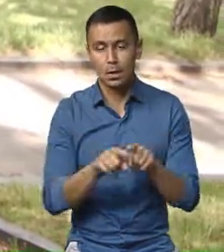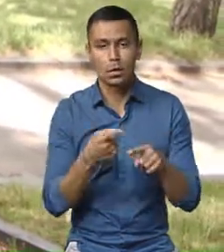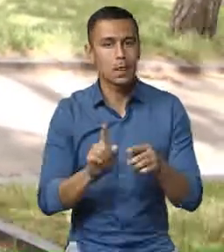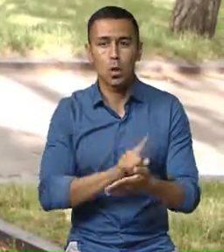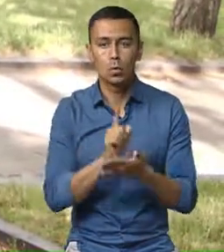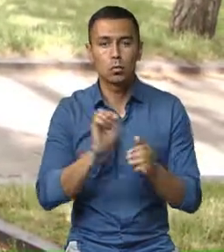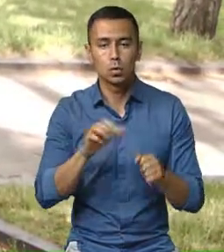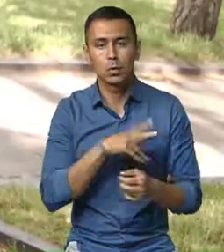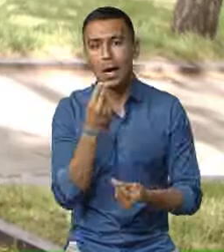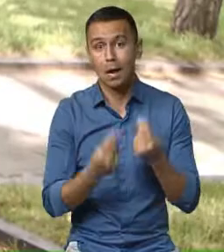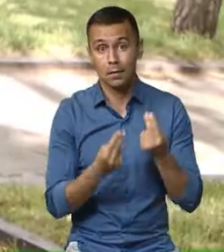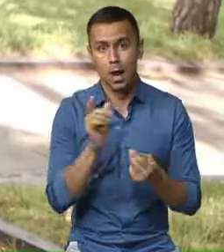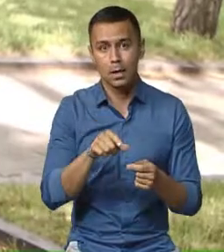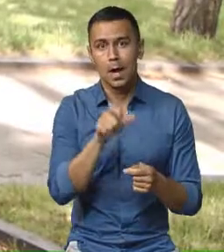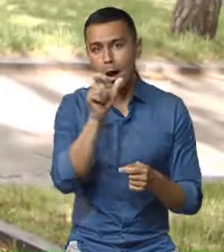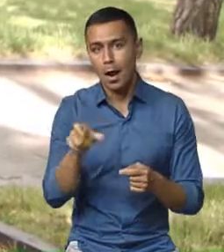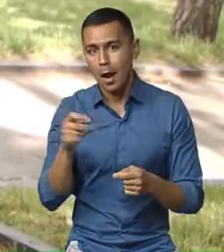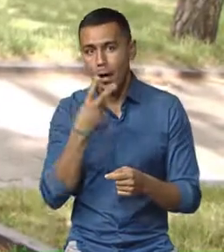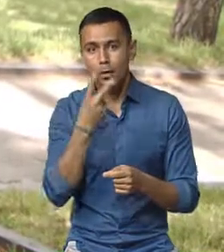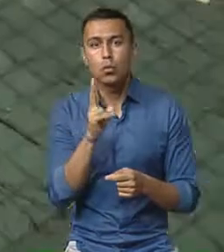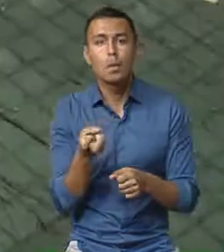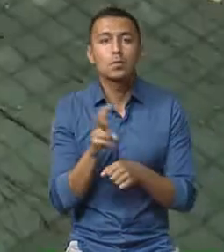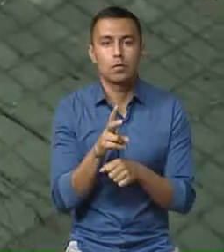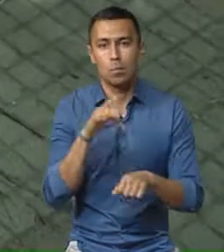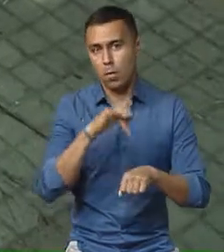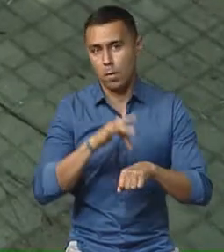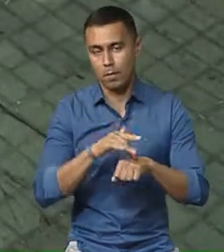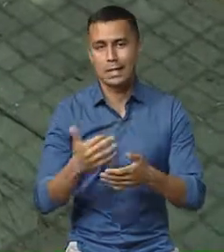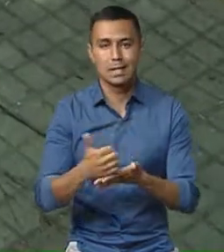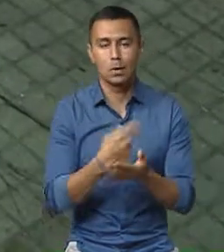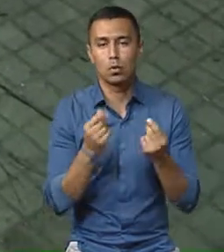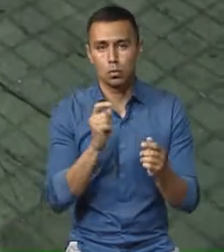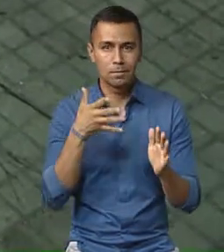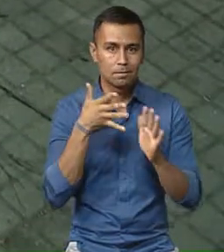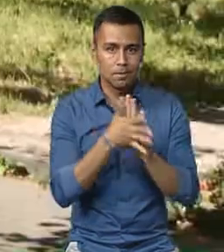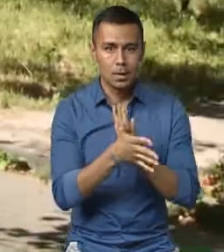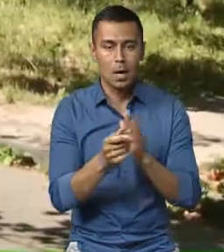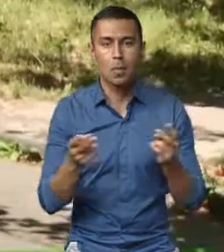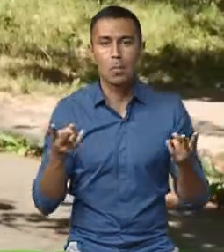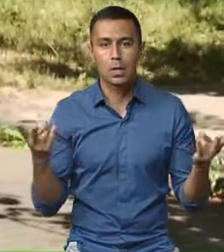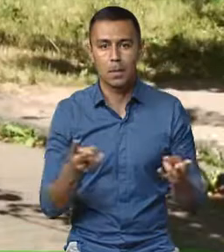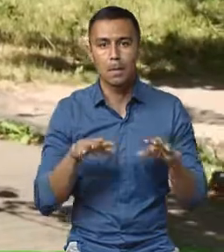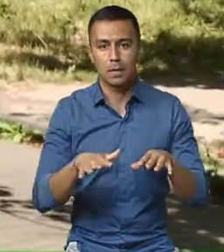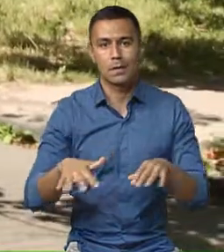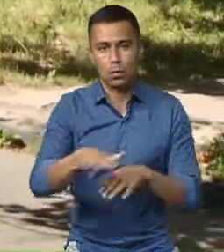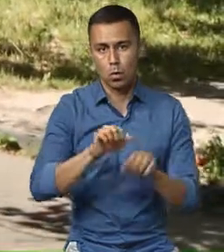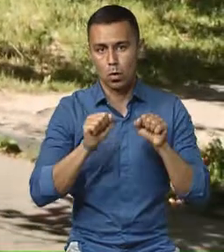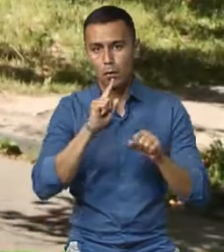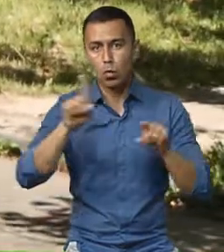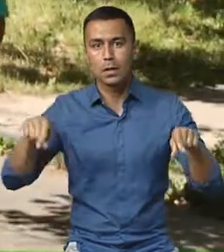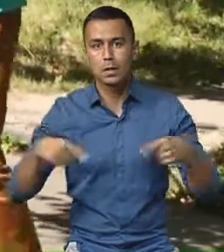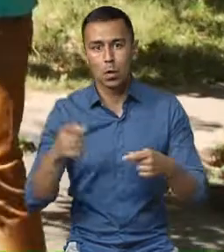обов'язково можуть бути гравці, але й глядачі, які прийшли повболівати. Зібрані кошти підуть на потреби місцевої територіальної оборони, каже